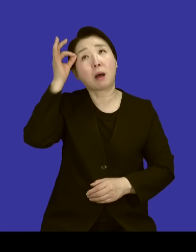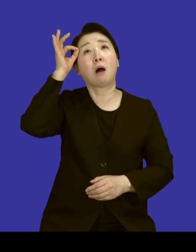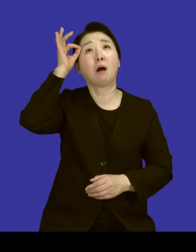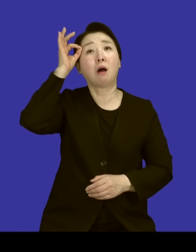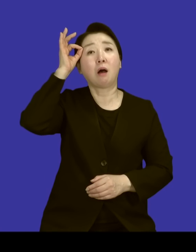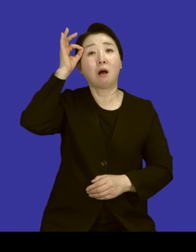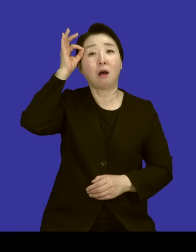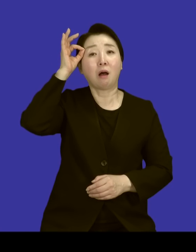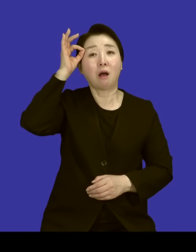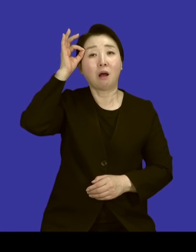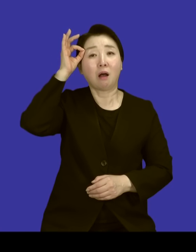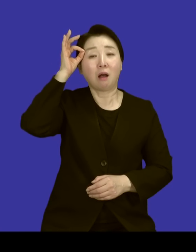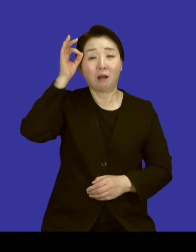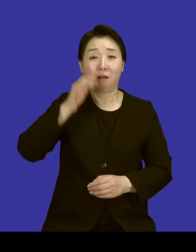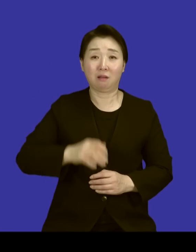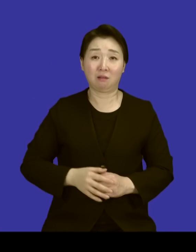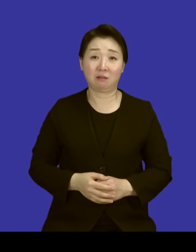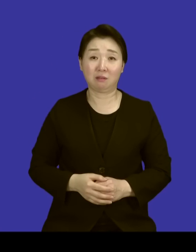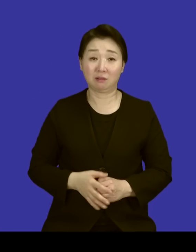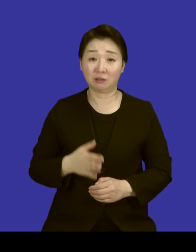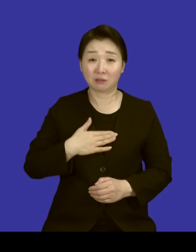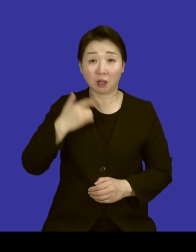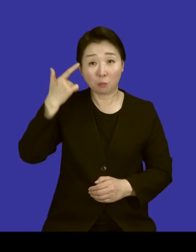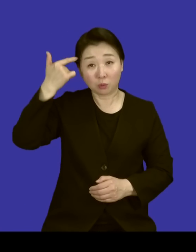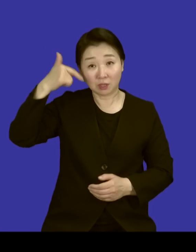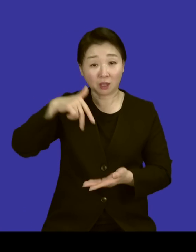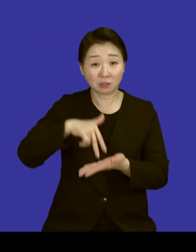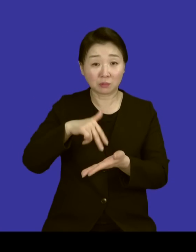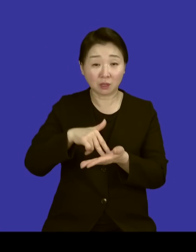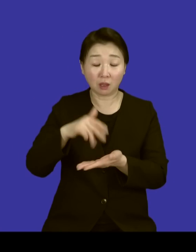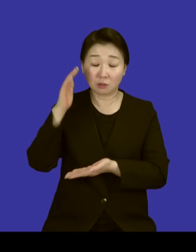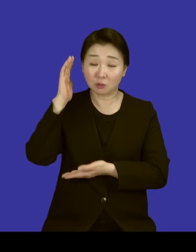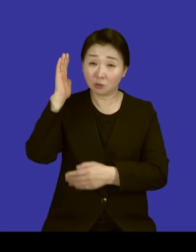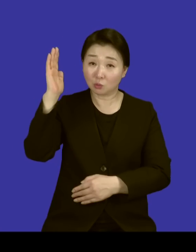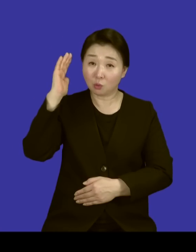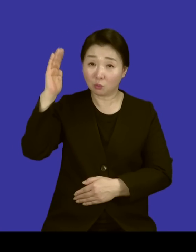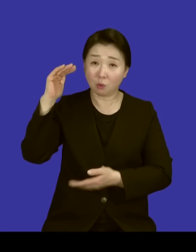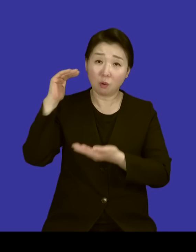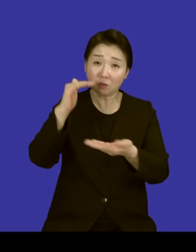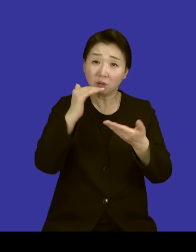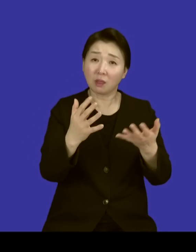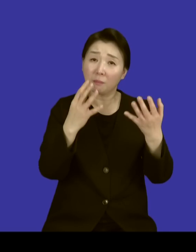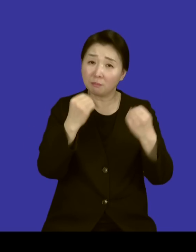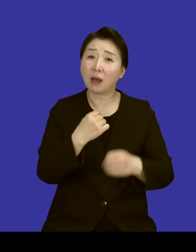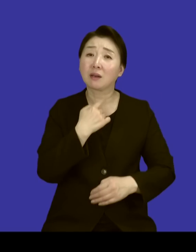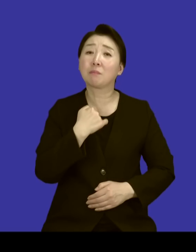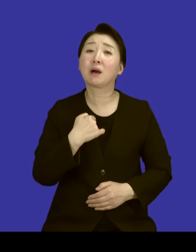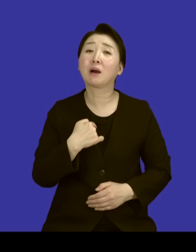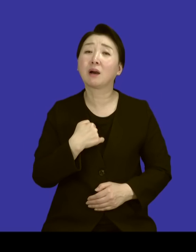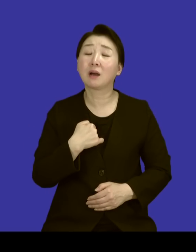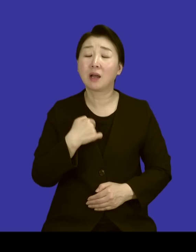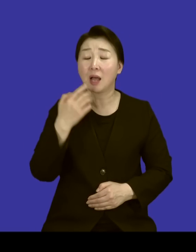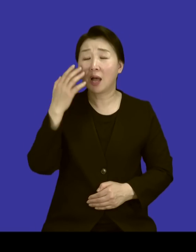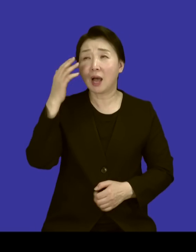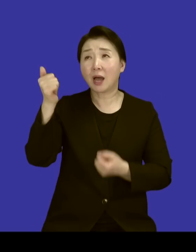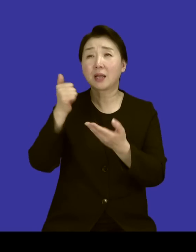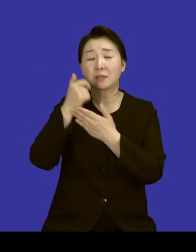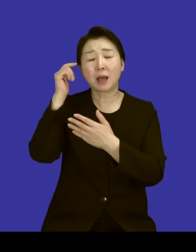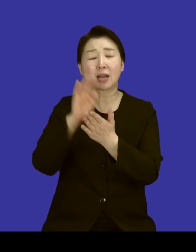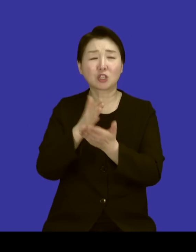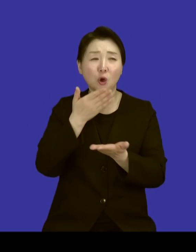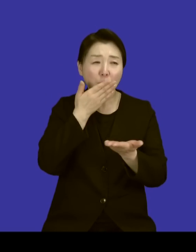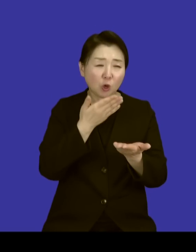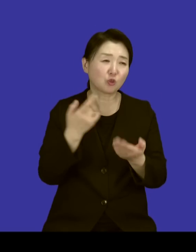드는데 제가 목사로서 그런 설교를 얼마나 많이 했겠어요. 하나님께서 네, 네. 먹이시고 입히시고